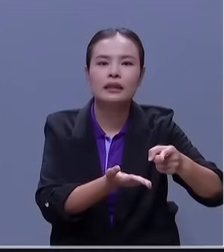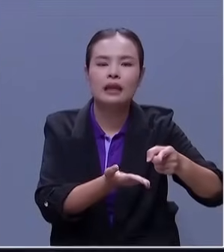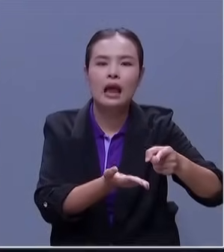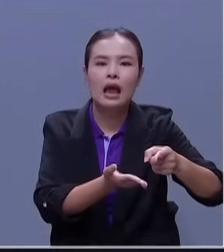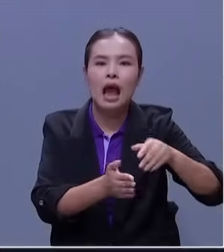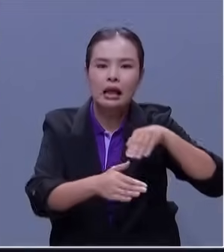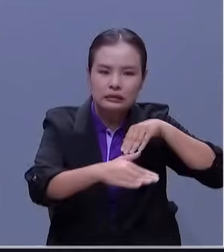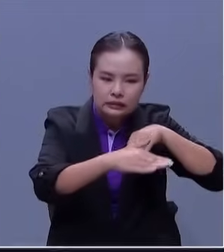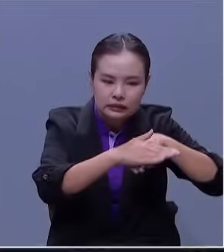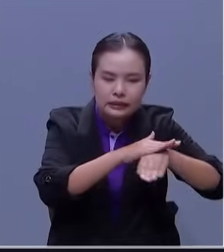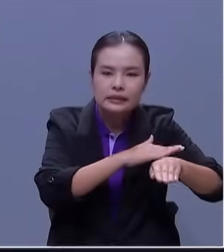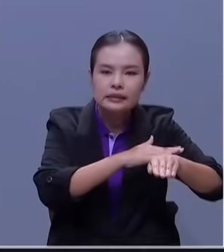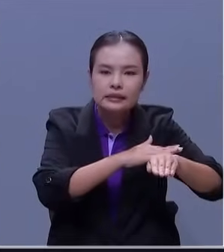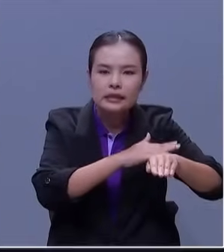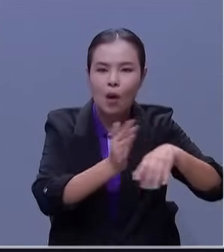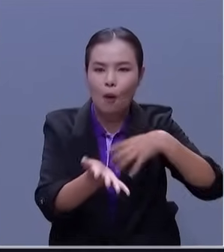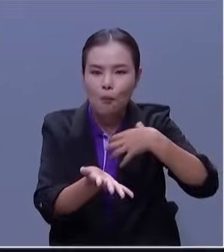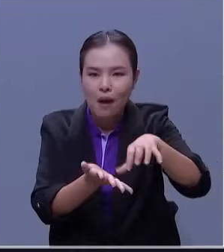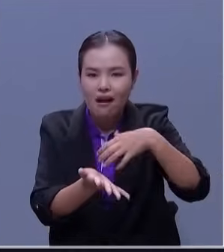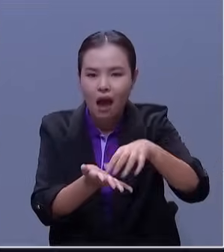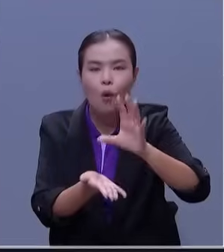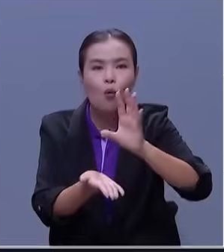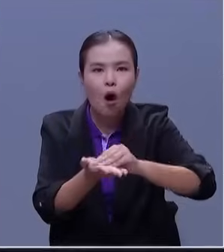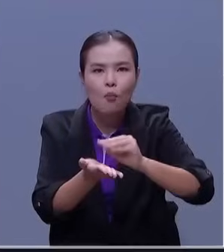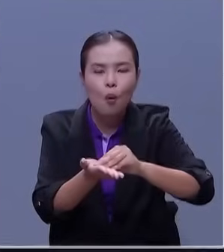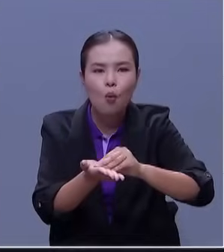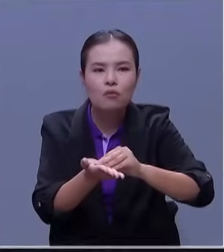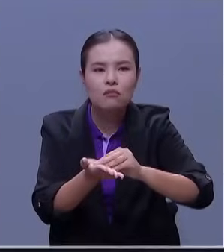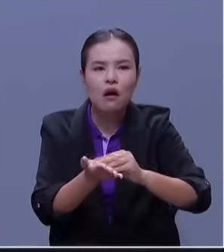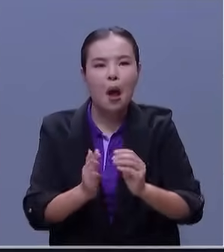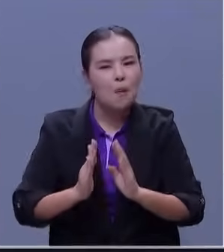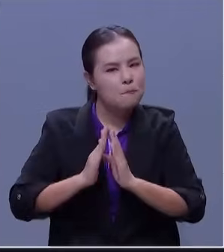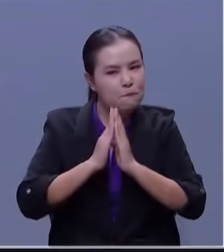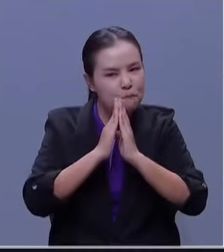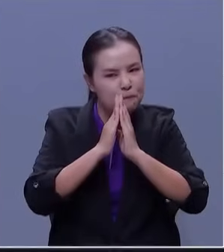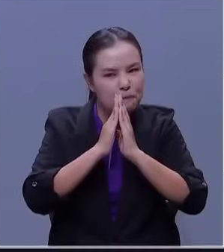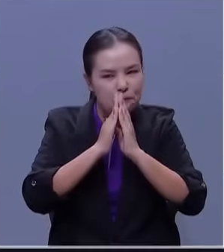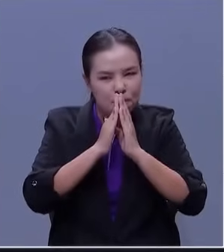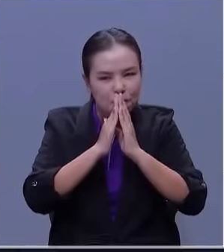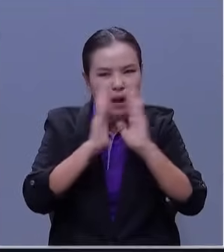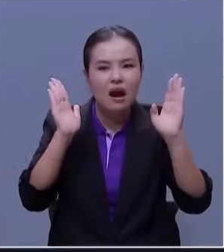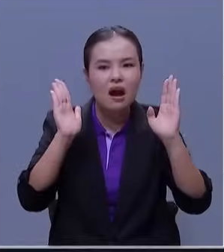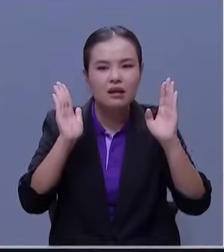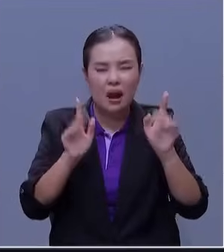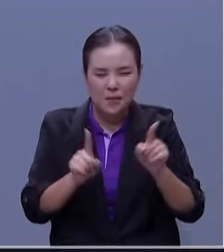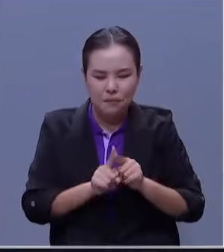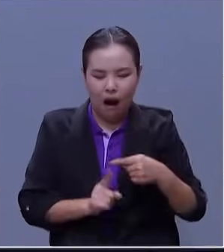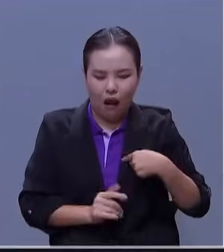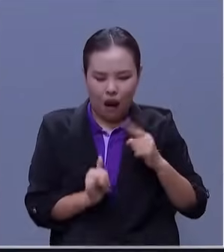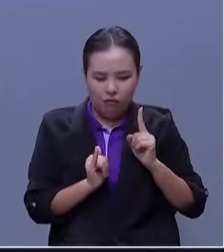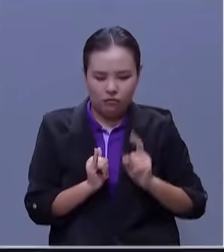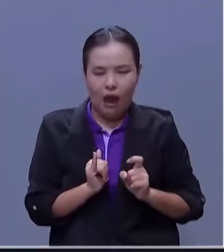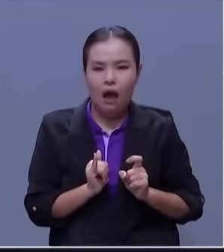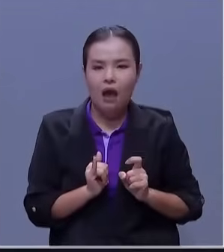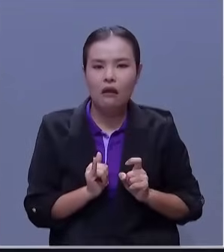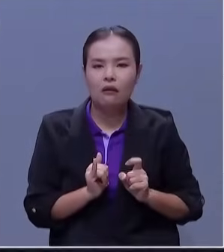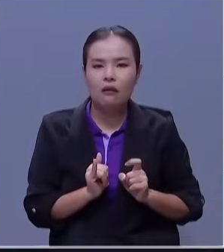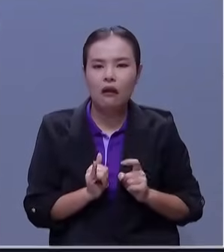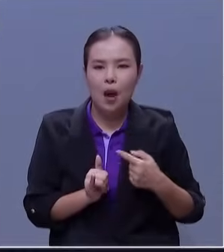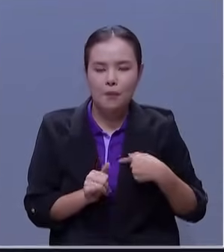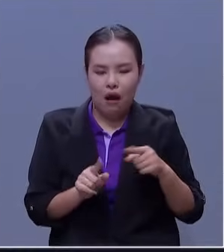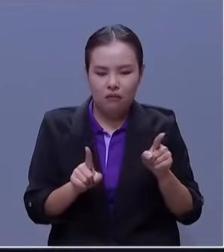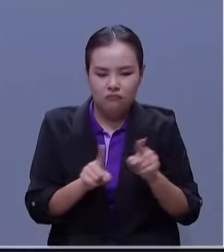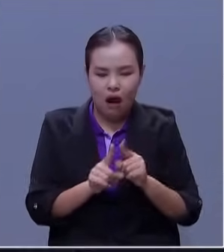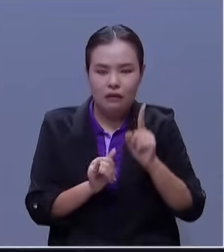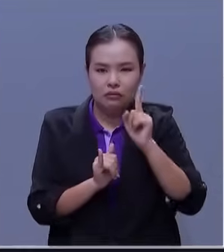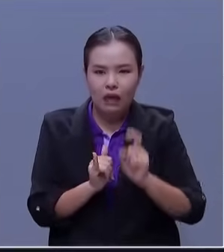าเพื่อมาเปิดเผยอย่างเนี้ยผมคิดว่าเขามีส่วนเหมือนคนใกล้ตายอ่ะ ใช ่ไหมคือเขาบอกว่า